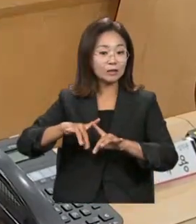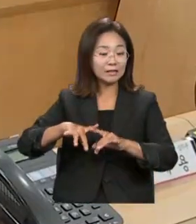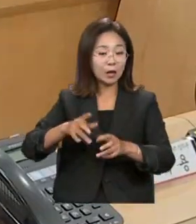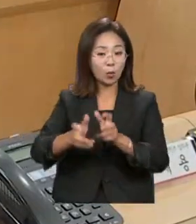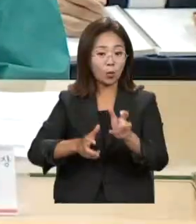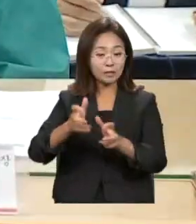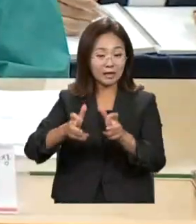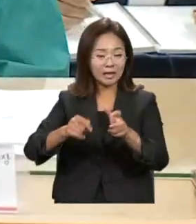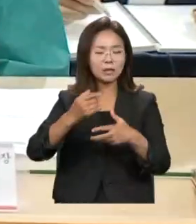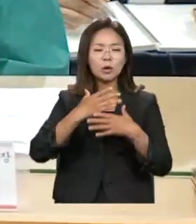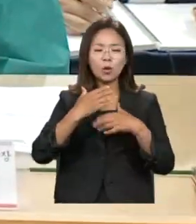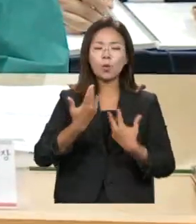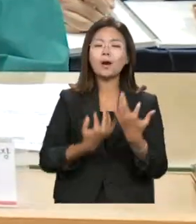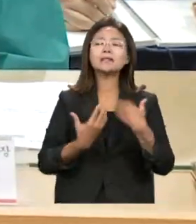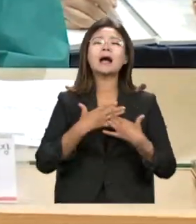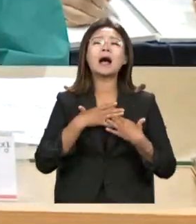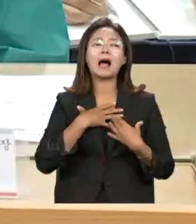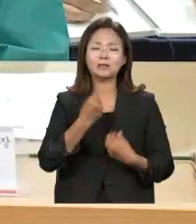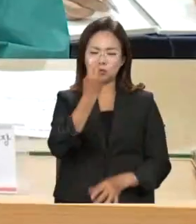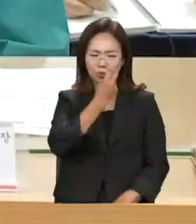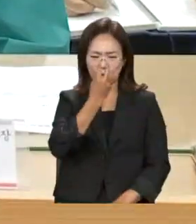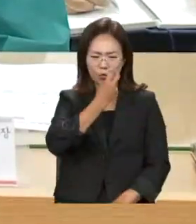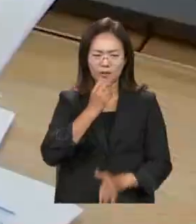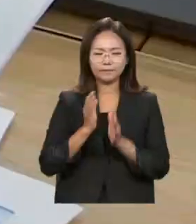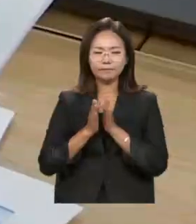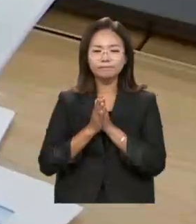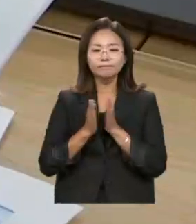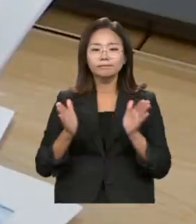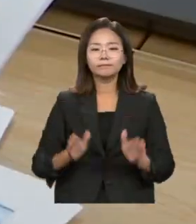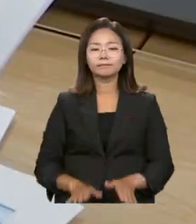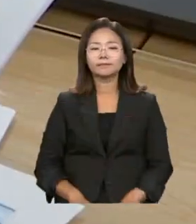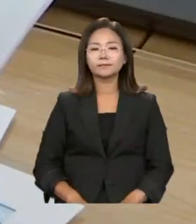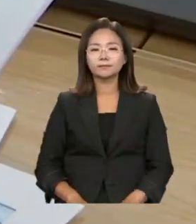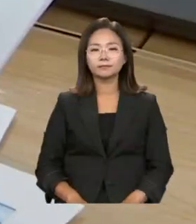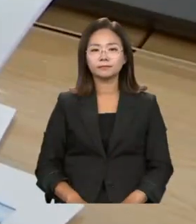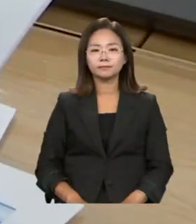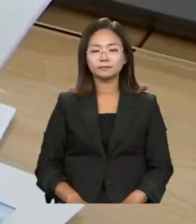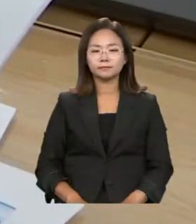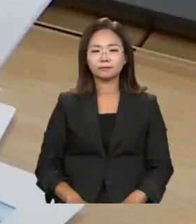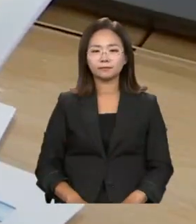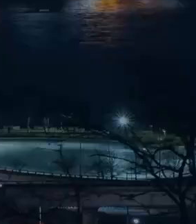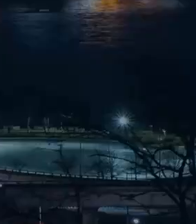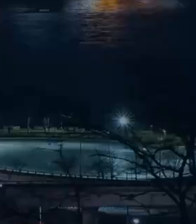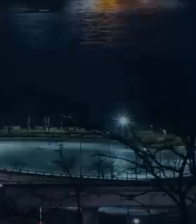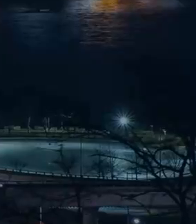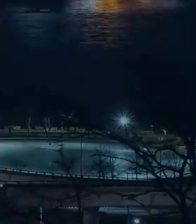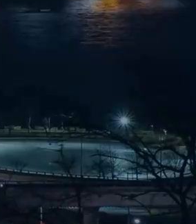대한 화재 안전조사에 들어갔습니다. MBN 뉴스 최민성입니다.